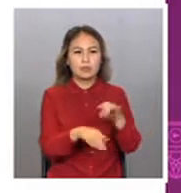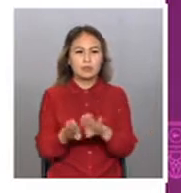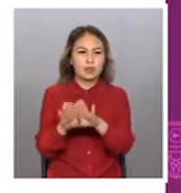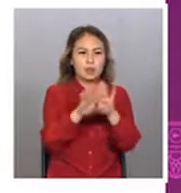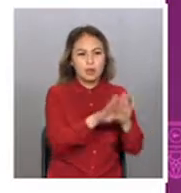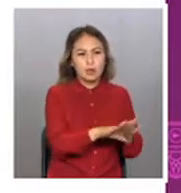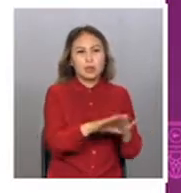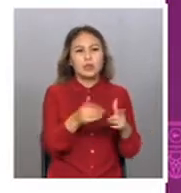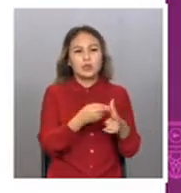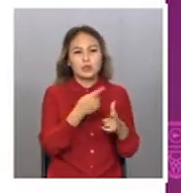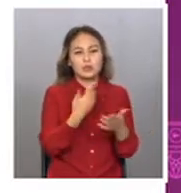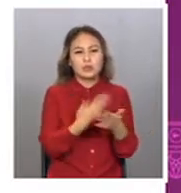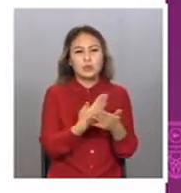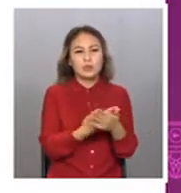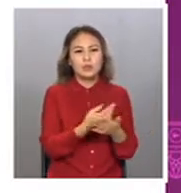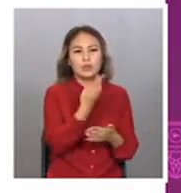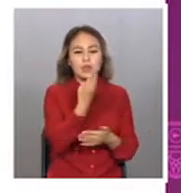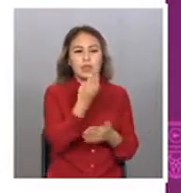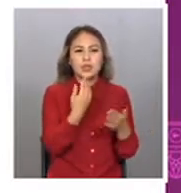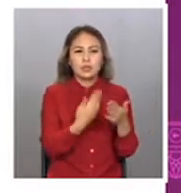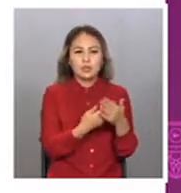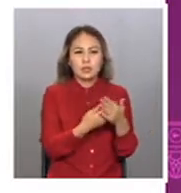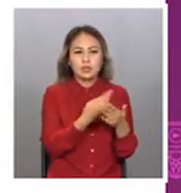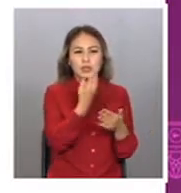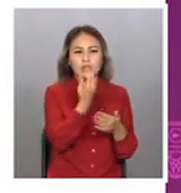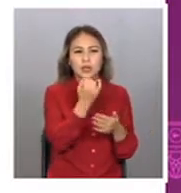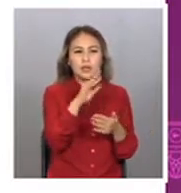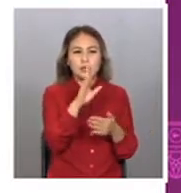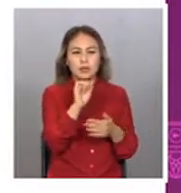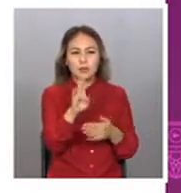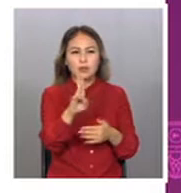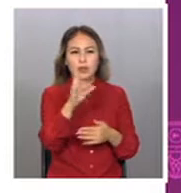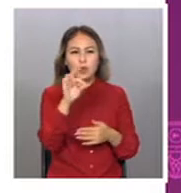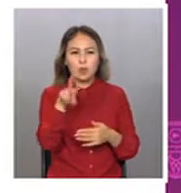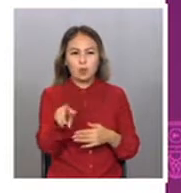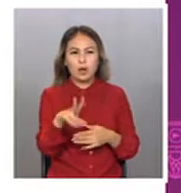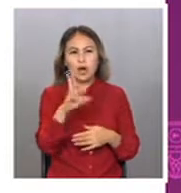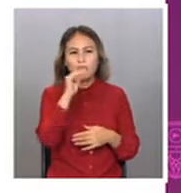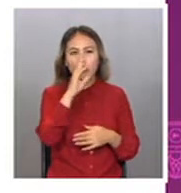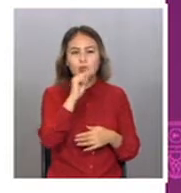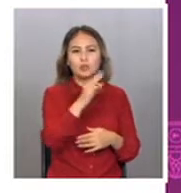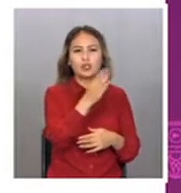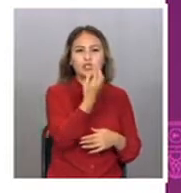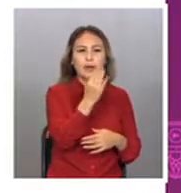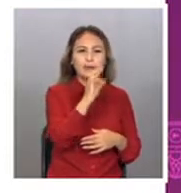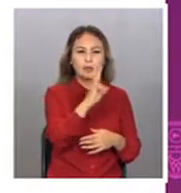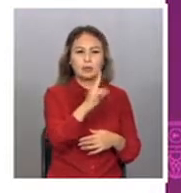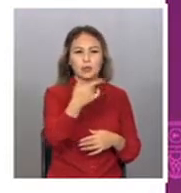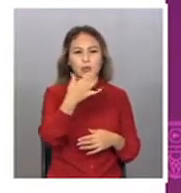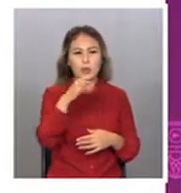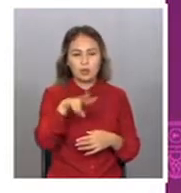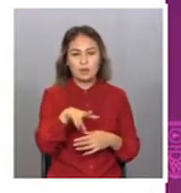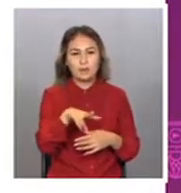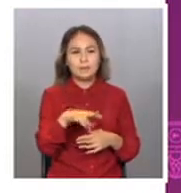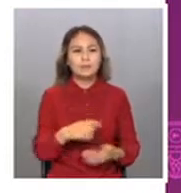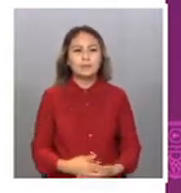ықпал етуін тоғыспалы ықпал дейміз. Мысалы, шайтан көл. Айтылғанда шайтан